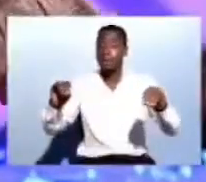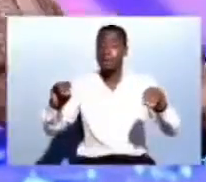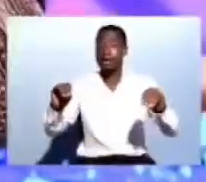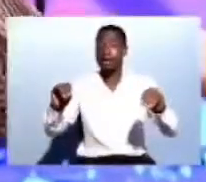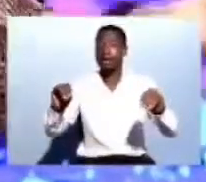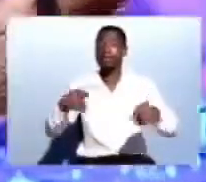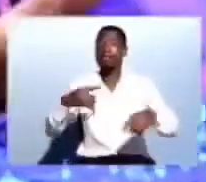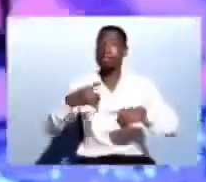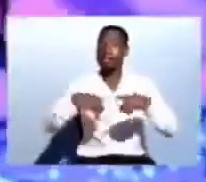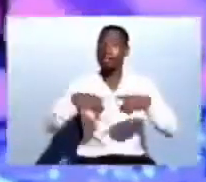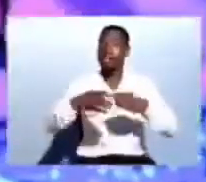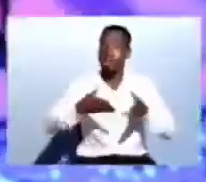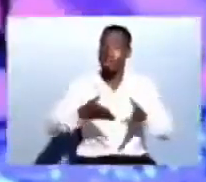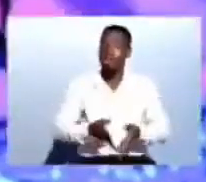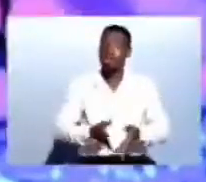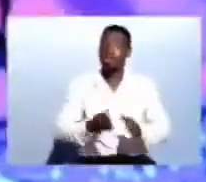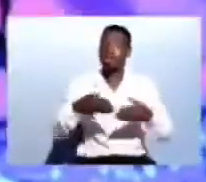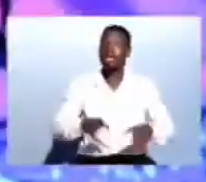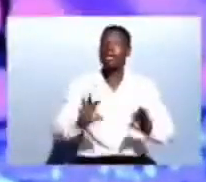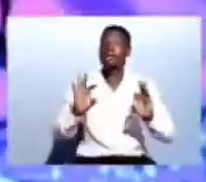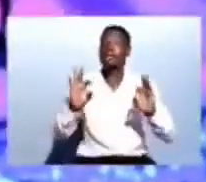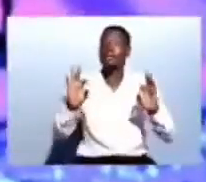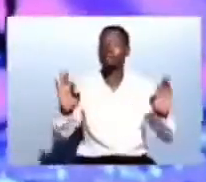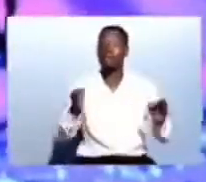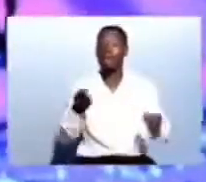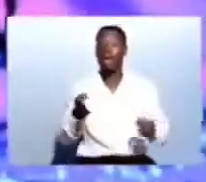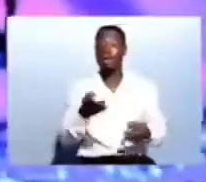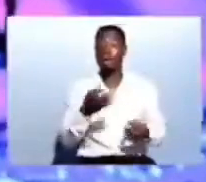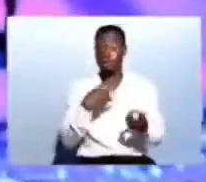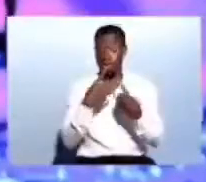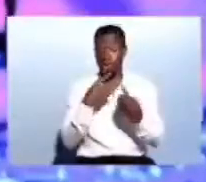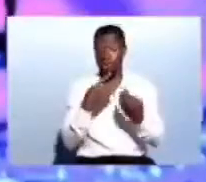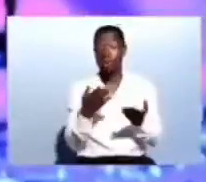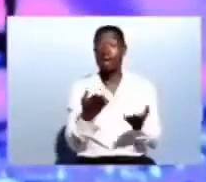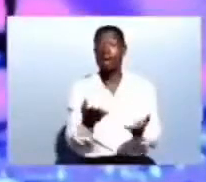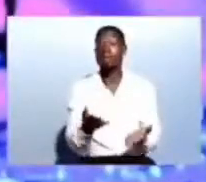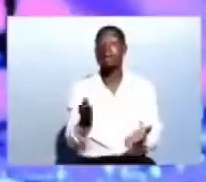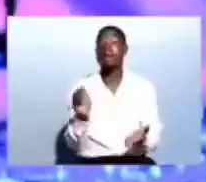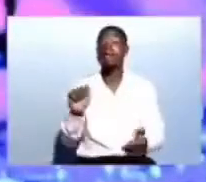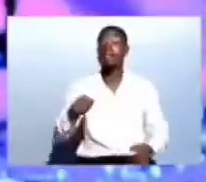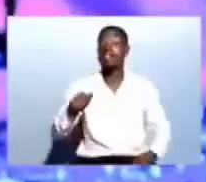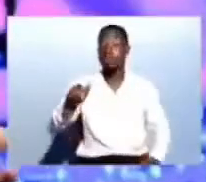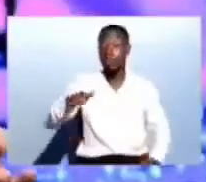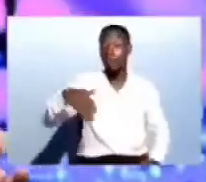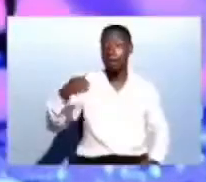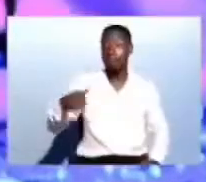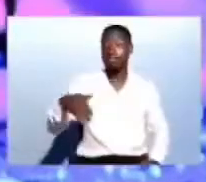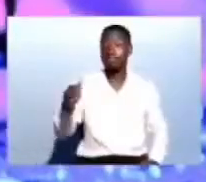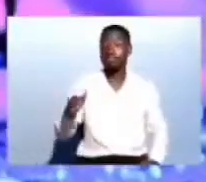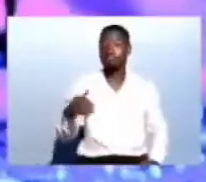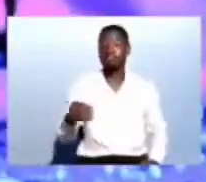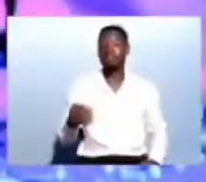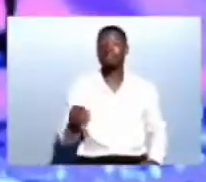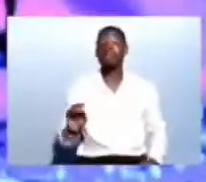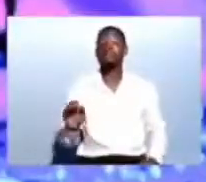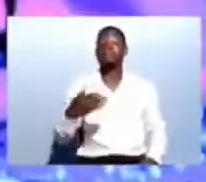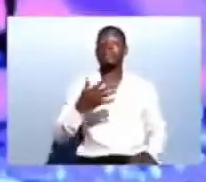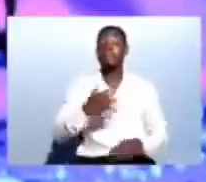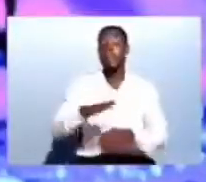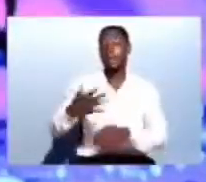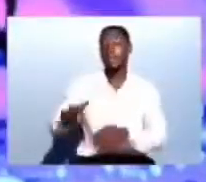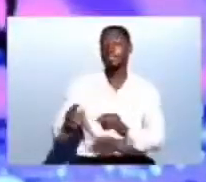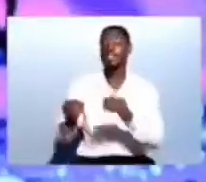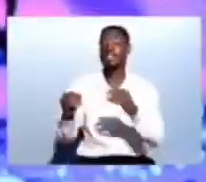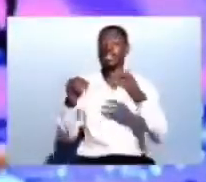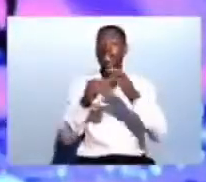kupogolewa ili lizae vizuri. Na haya tunayosema hapa ndio palizi, mbolea za ndoa, maji ya ndoa,